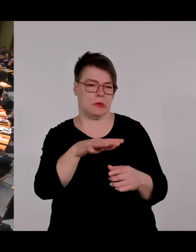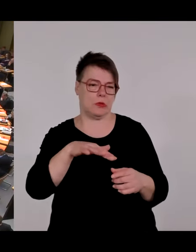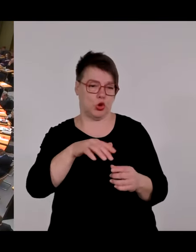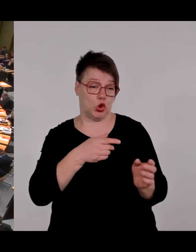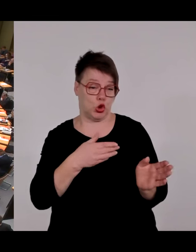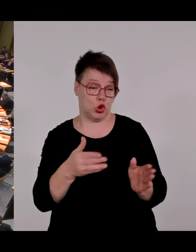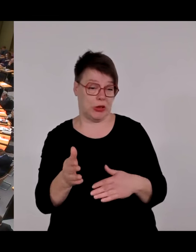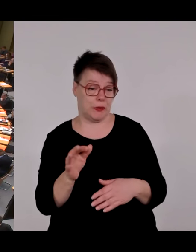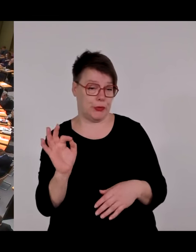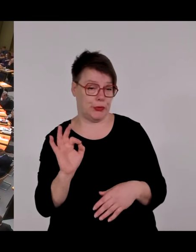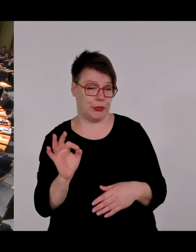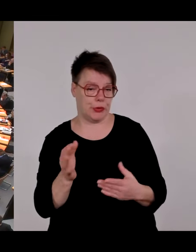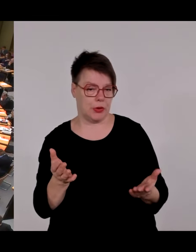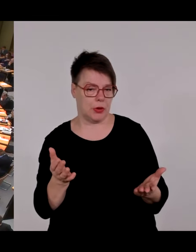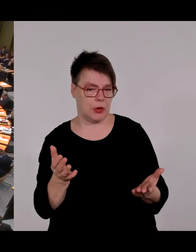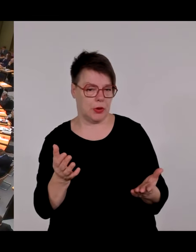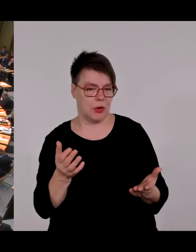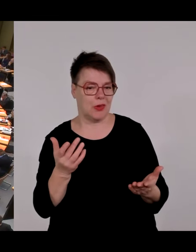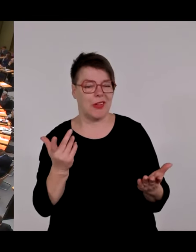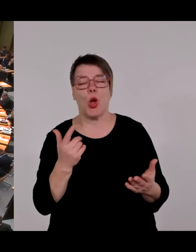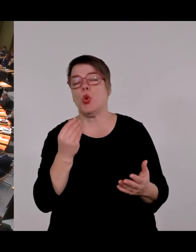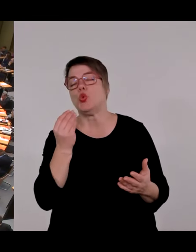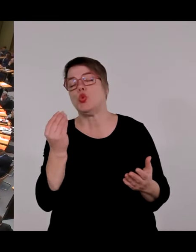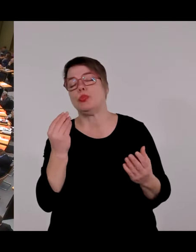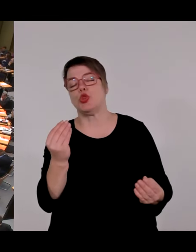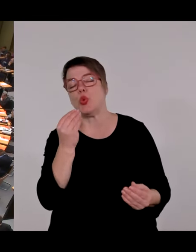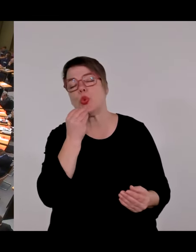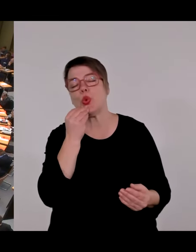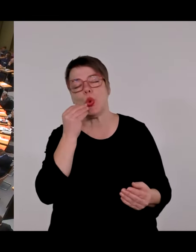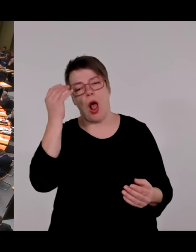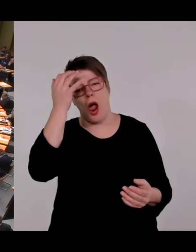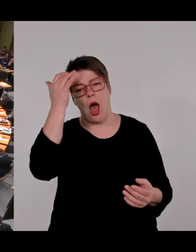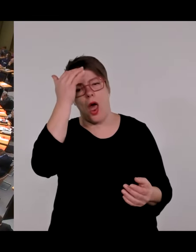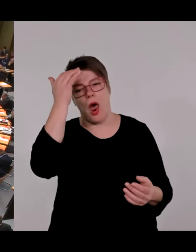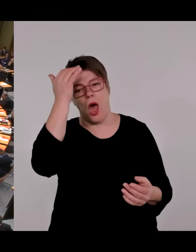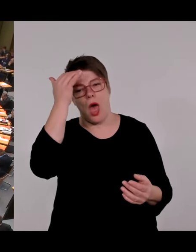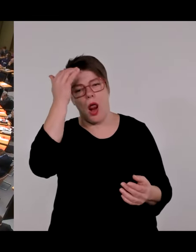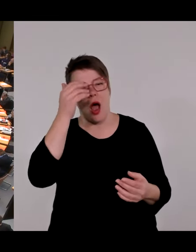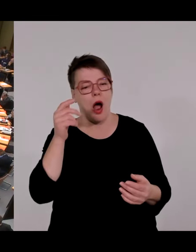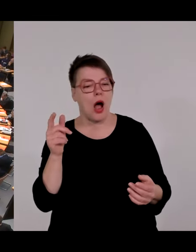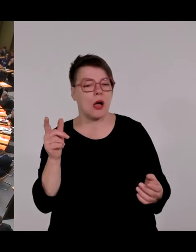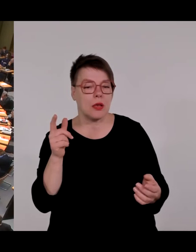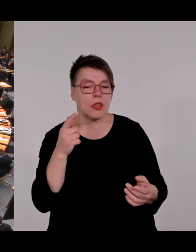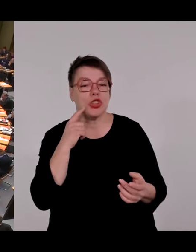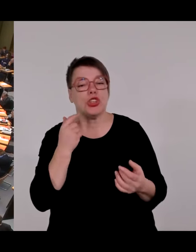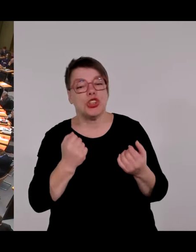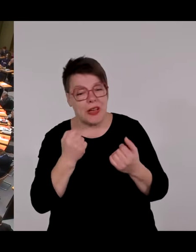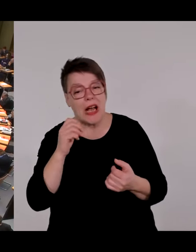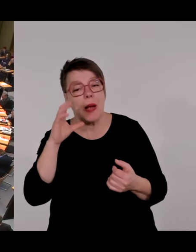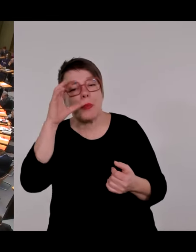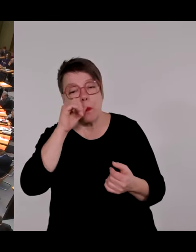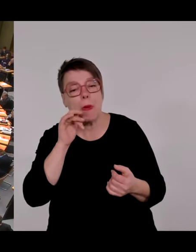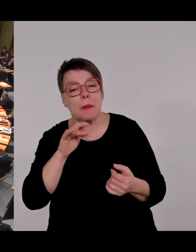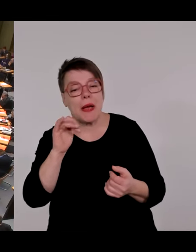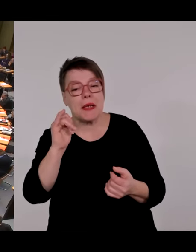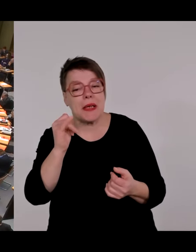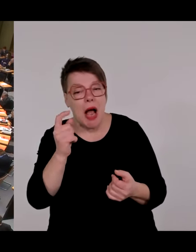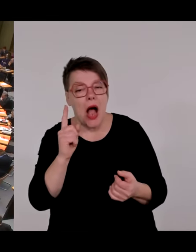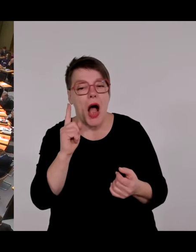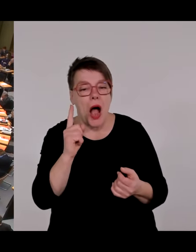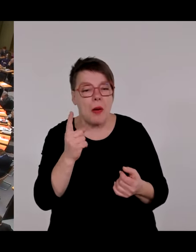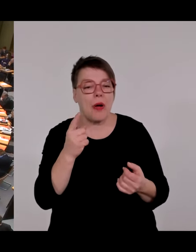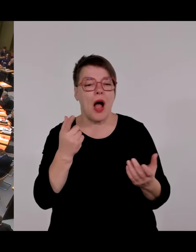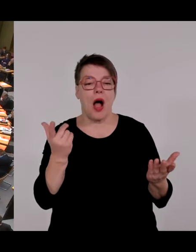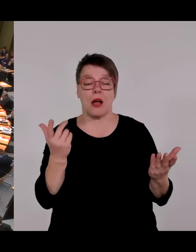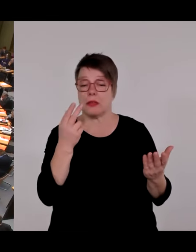kommunaler Ebene an Lösungsansätzen? Und da hatten wir einige hervorragende. Und ich